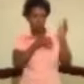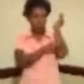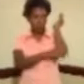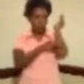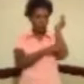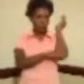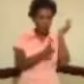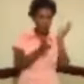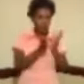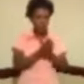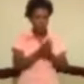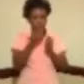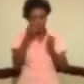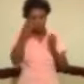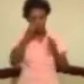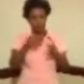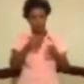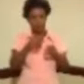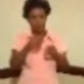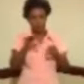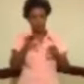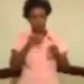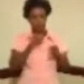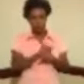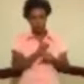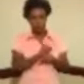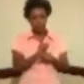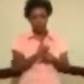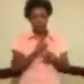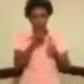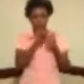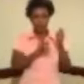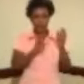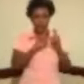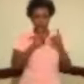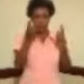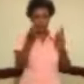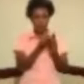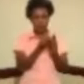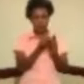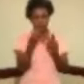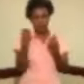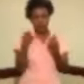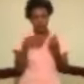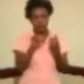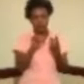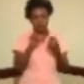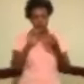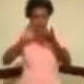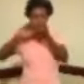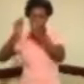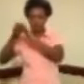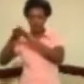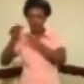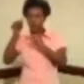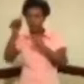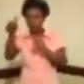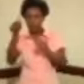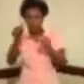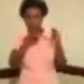Parce que l'île que nous décentraliser, de fait que chaque département ça y a à travers les délégués, chaque ville ça y a à travers les mairies